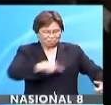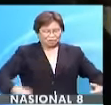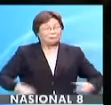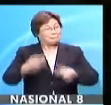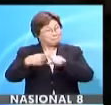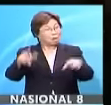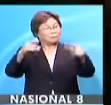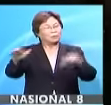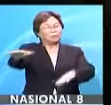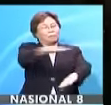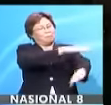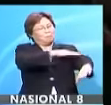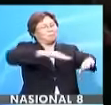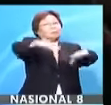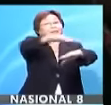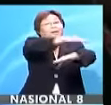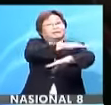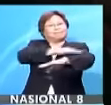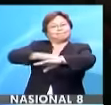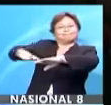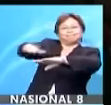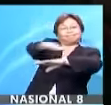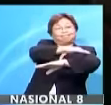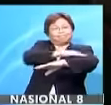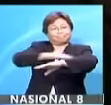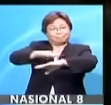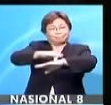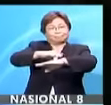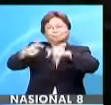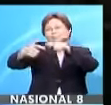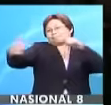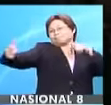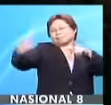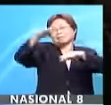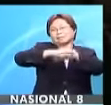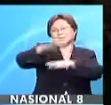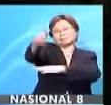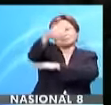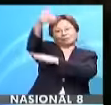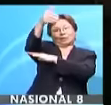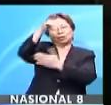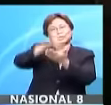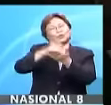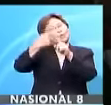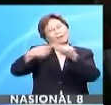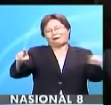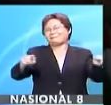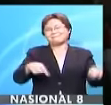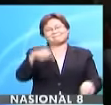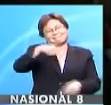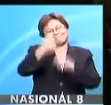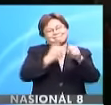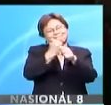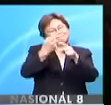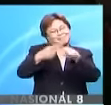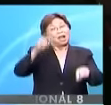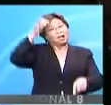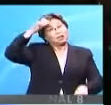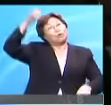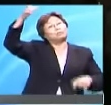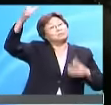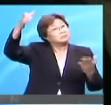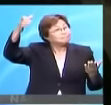adalah pentas, persembahan pentas terbesar di atas Dataran Merdeka. Itulah kelainannya. Dan konsepnya pada tahun